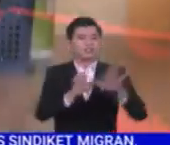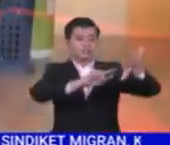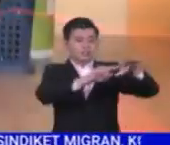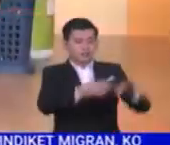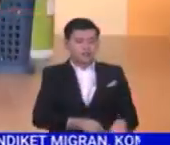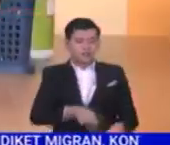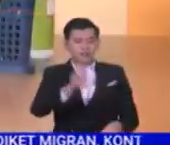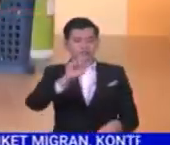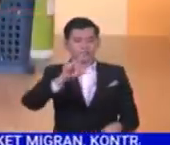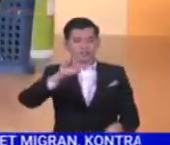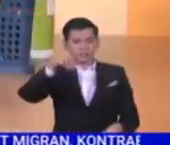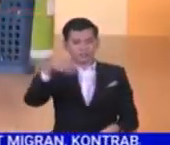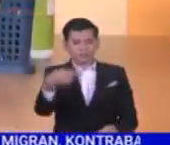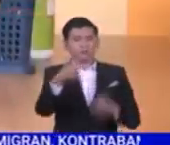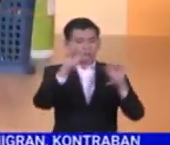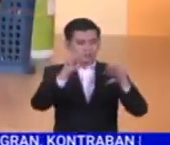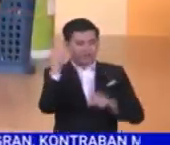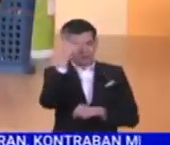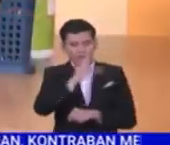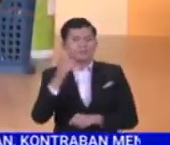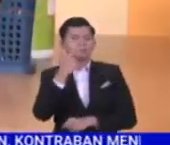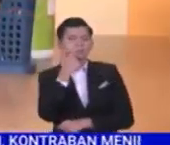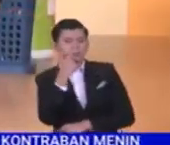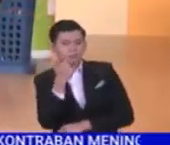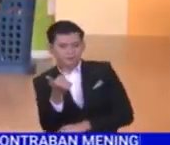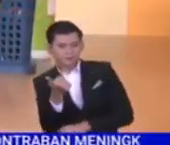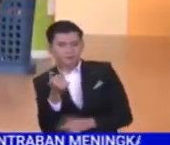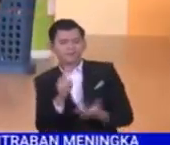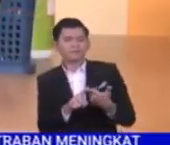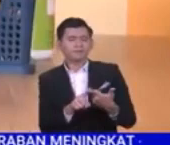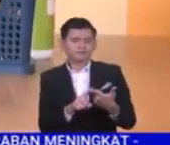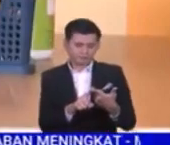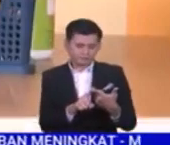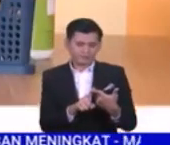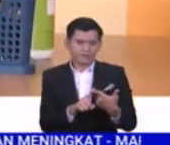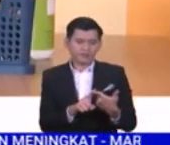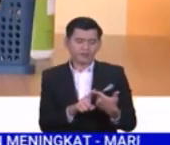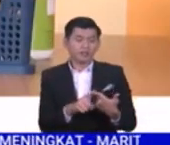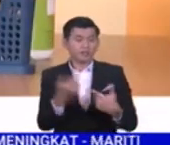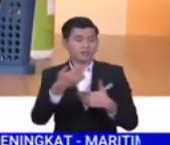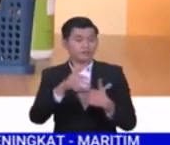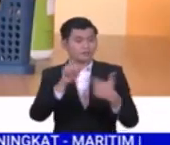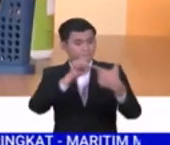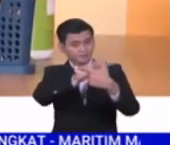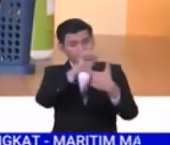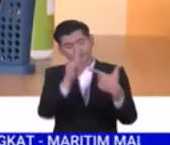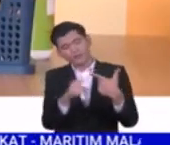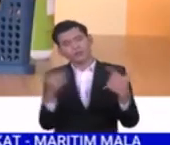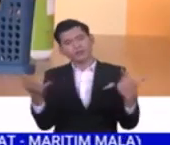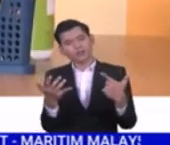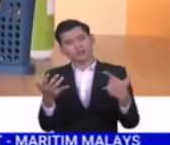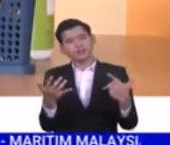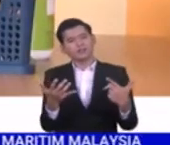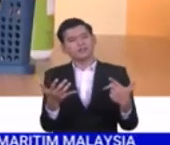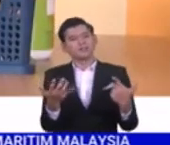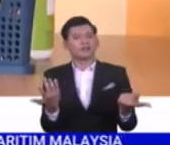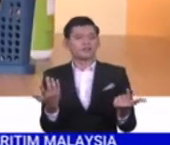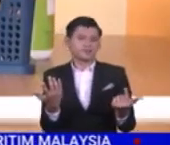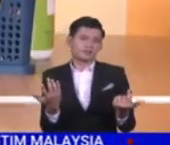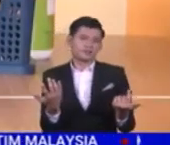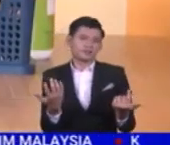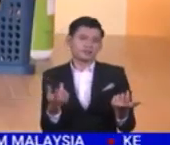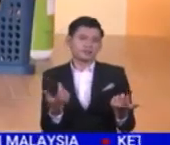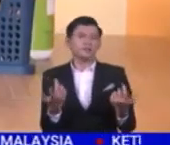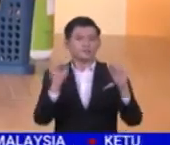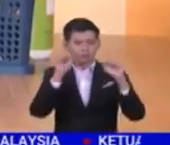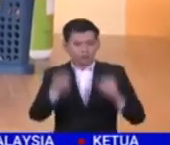Keistimewaan daun ni itulah yang dikatakan sedap. Dia orang cakap lah. Lepas tu dia tak basi. Sampai